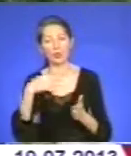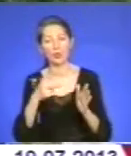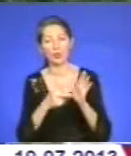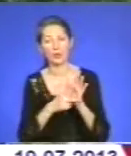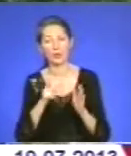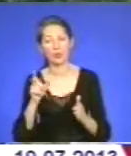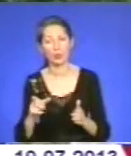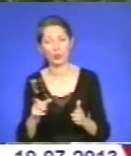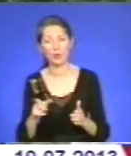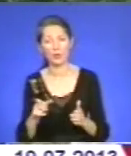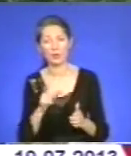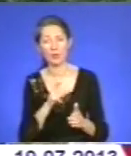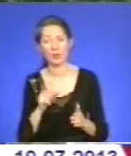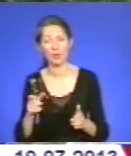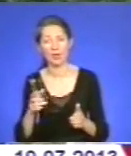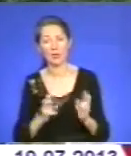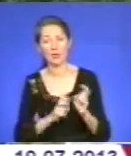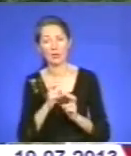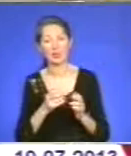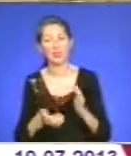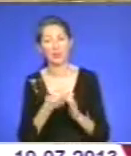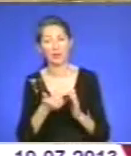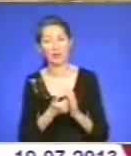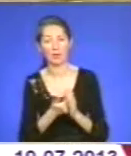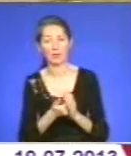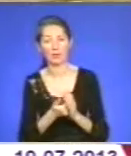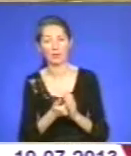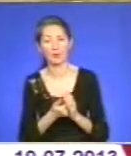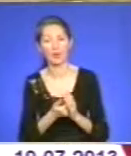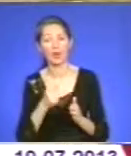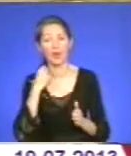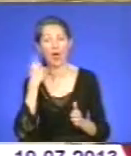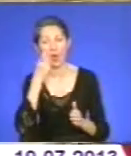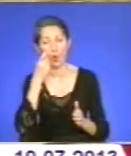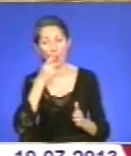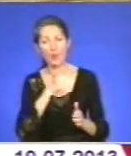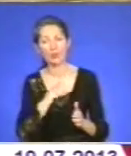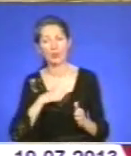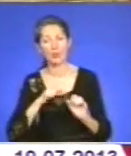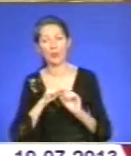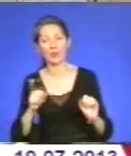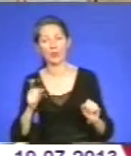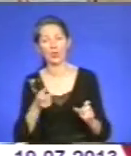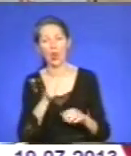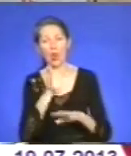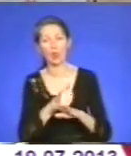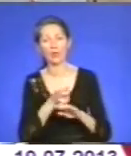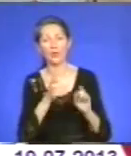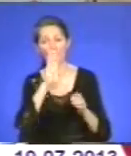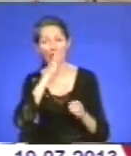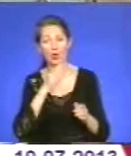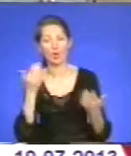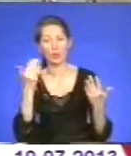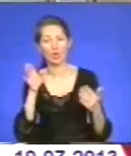чоловік. Людей на станціях не вистачає. Алкоголь та самовпевненість – головні вороги відпочинку на воді.